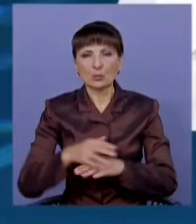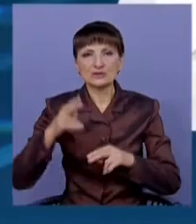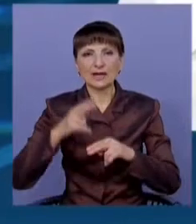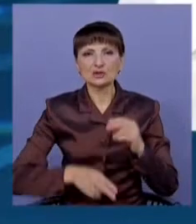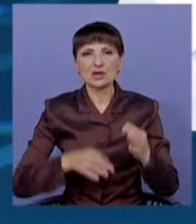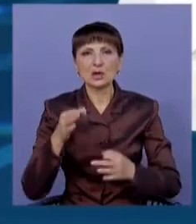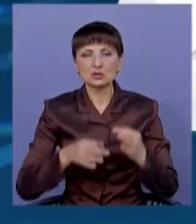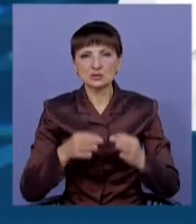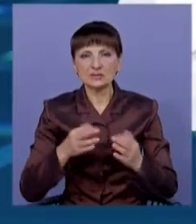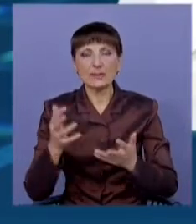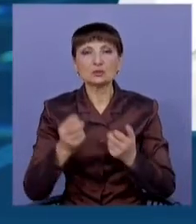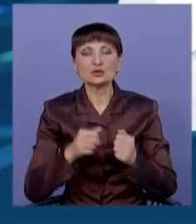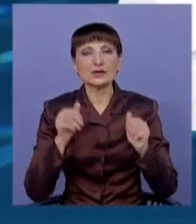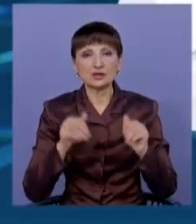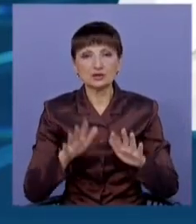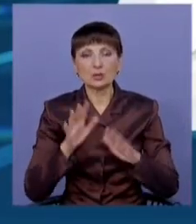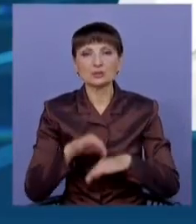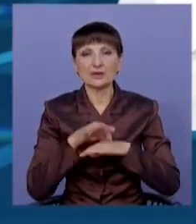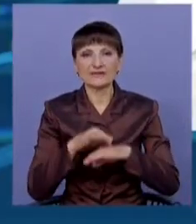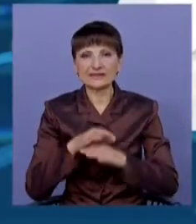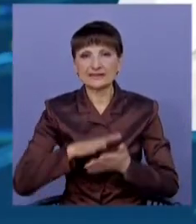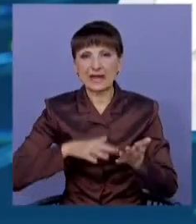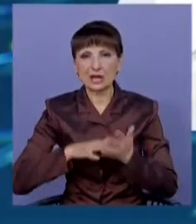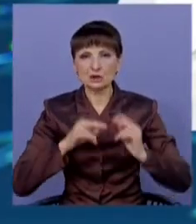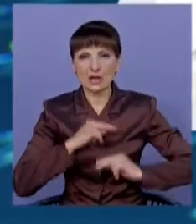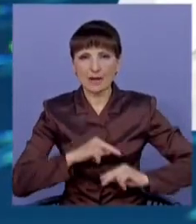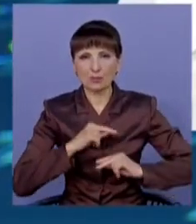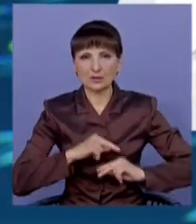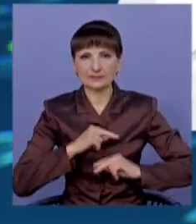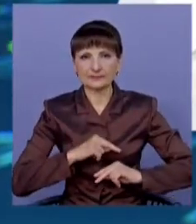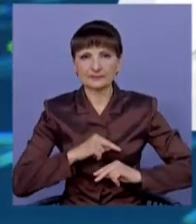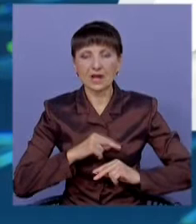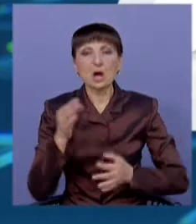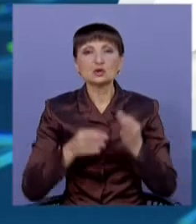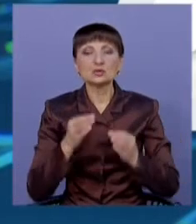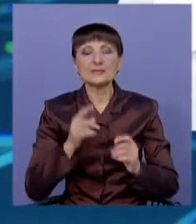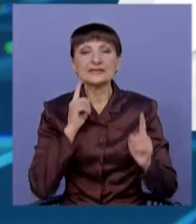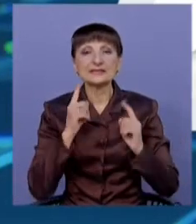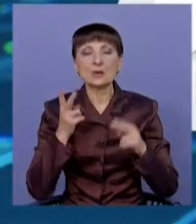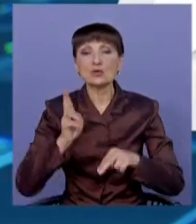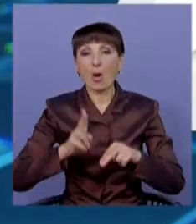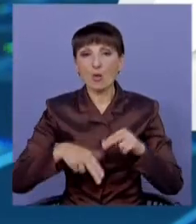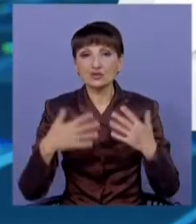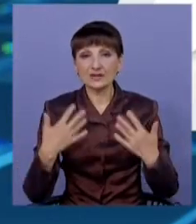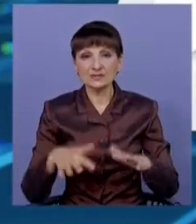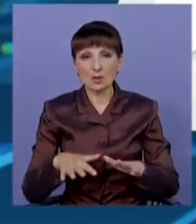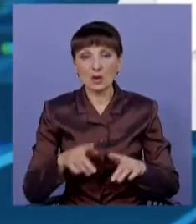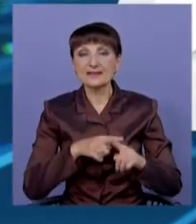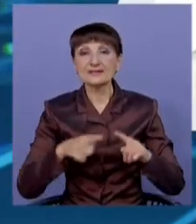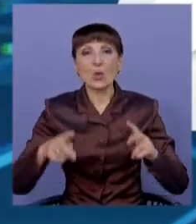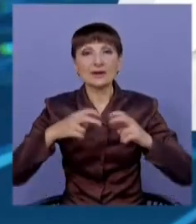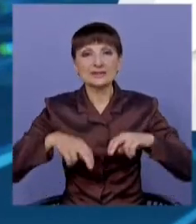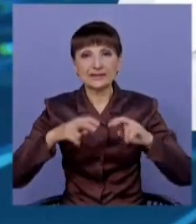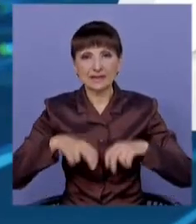судебного заседания и получения решения будет проводиться дальнейшая работа. Ввиду того, что судебное заседание окончено, срок